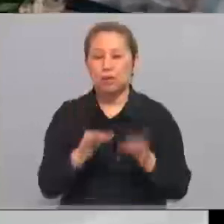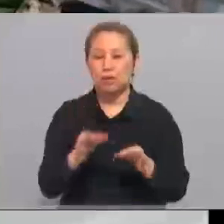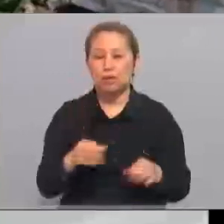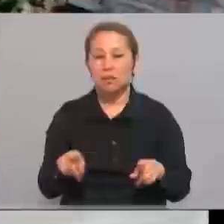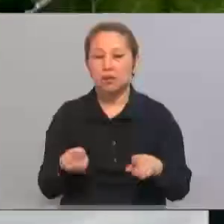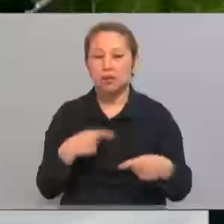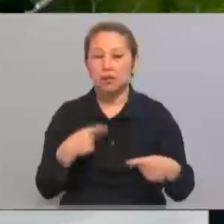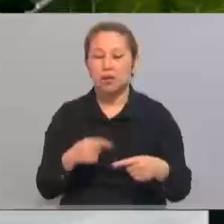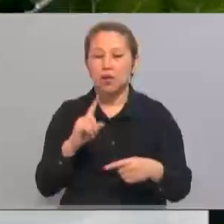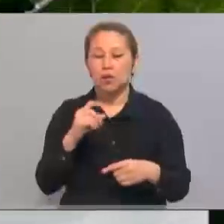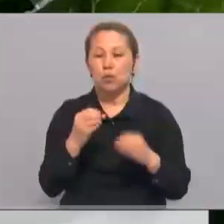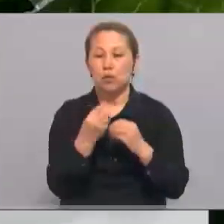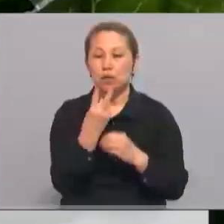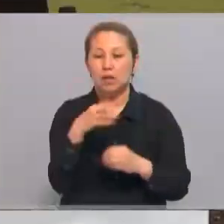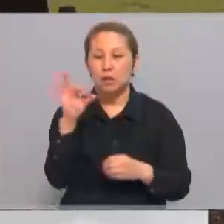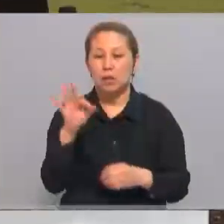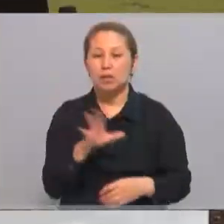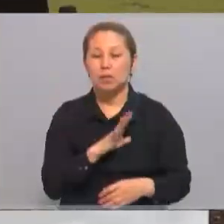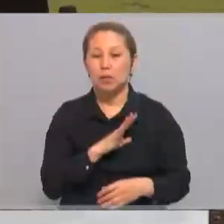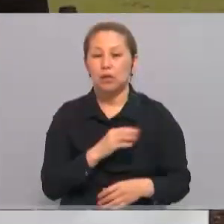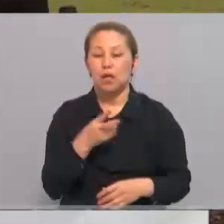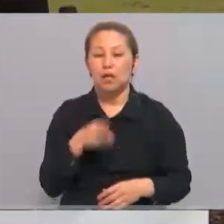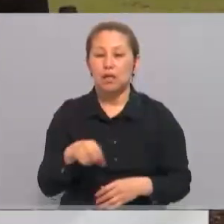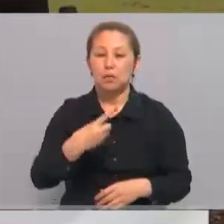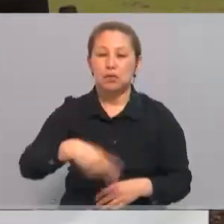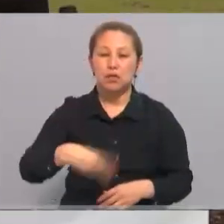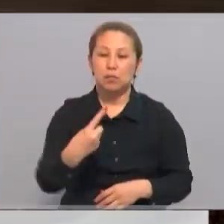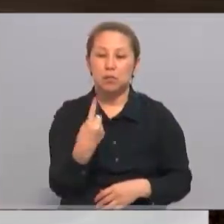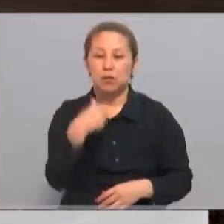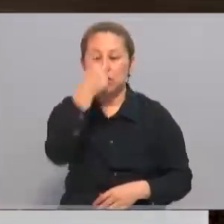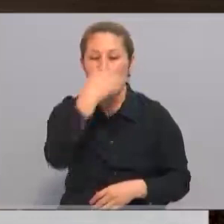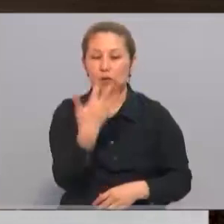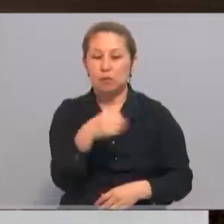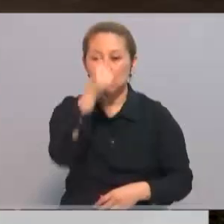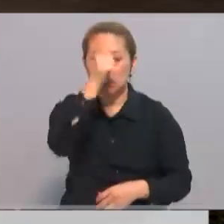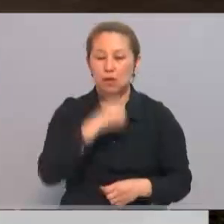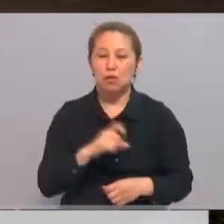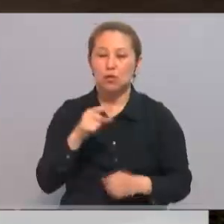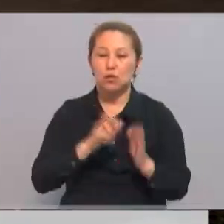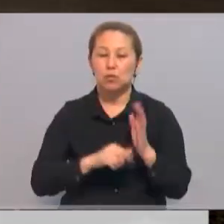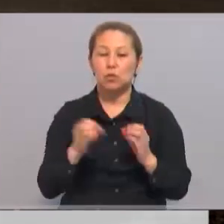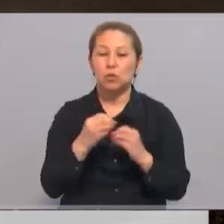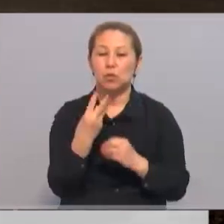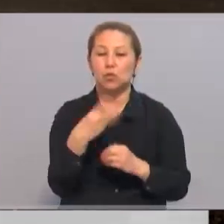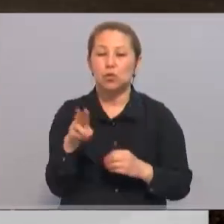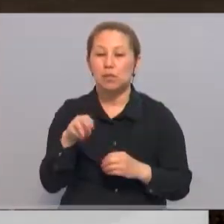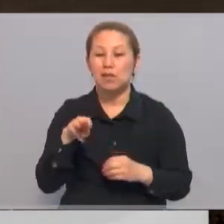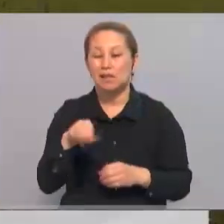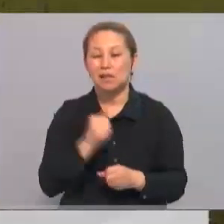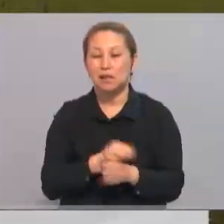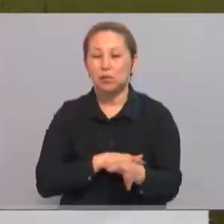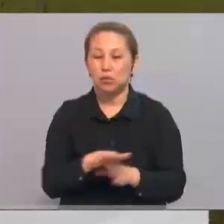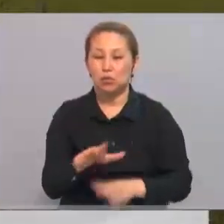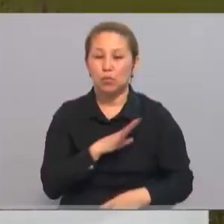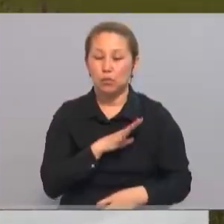салыстырғанда 101,2% құрады. 2021 жылдың 5 айында 170,3 миллиард теңгенің өнімі